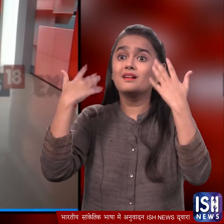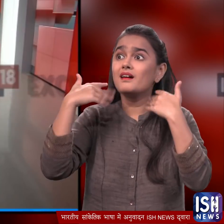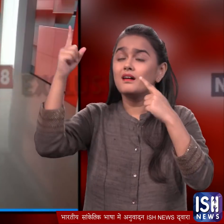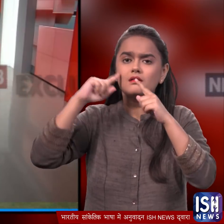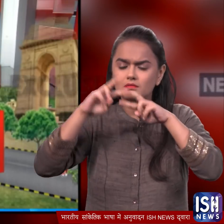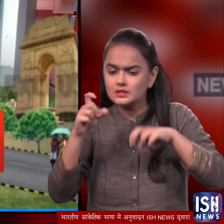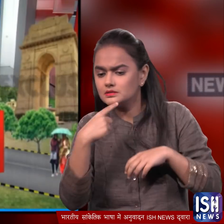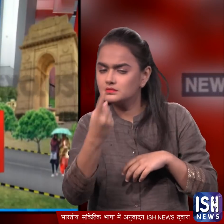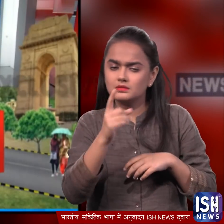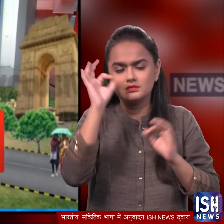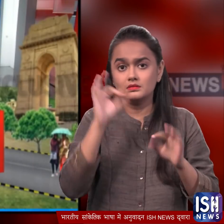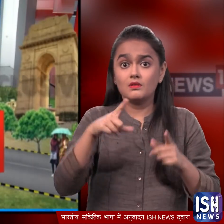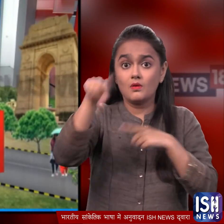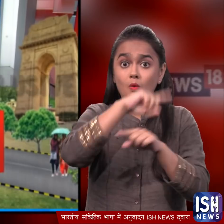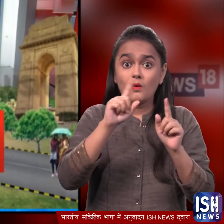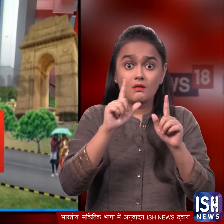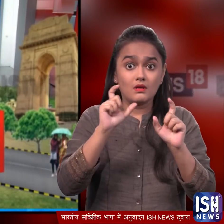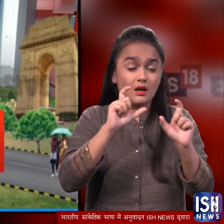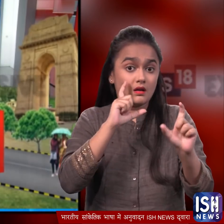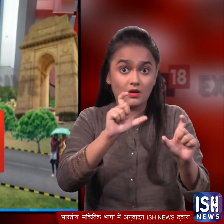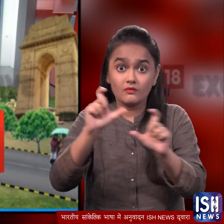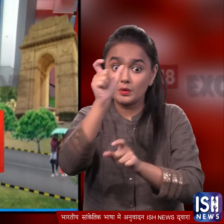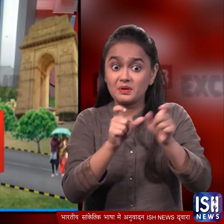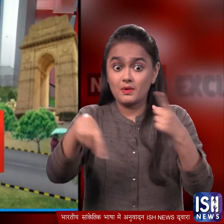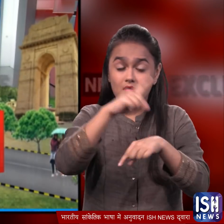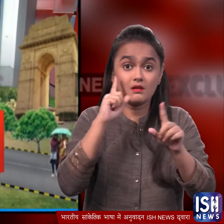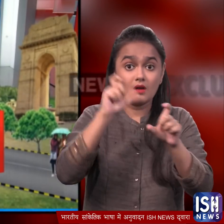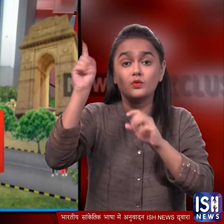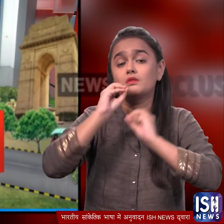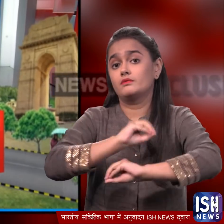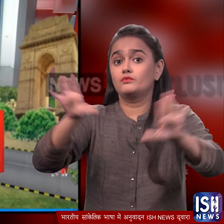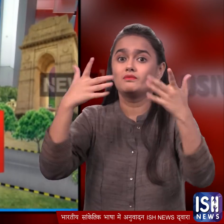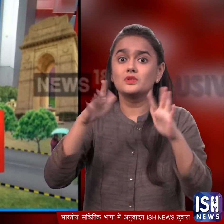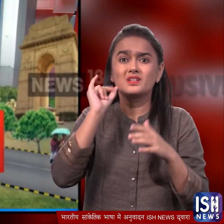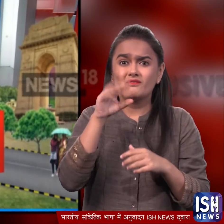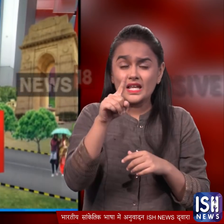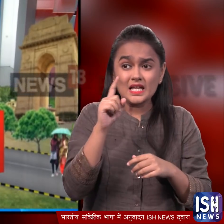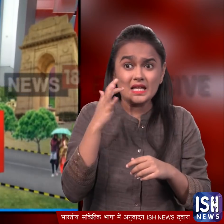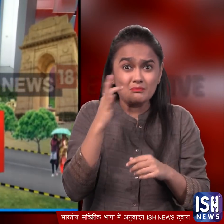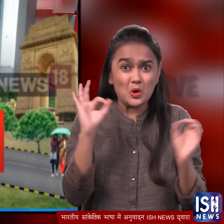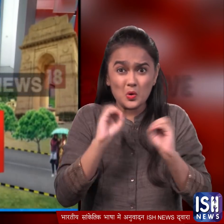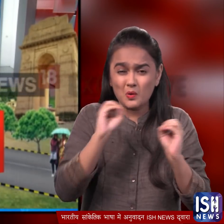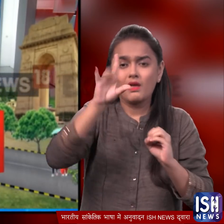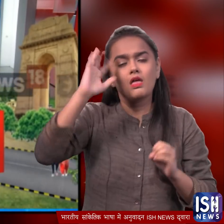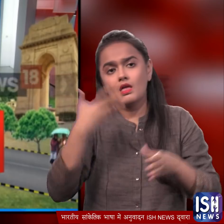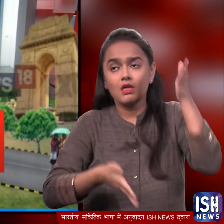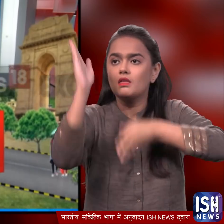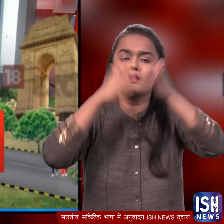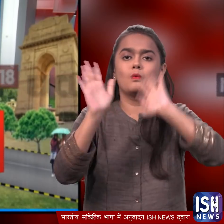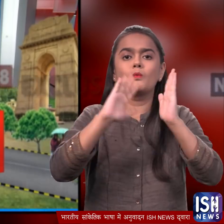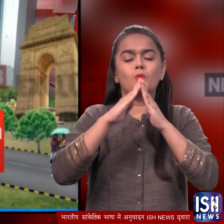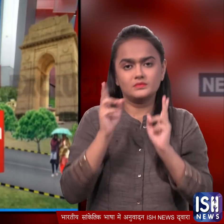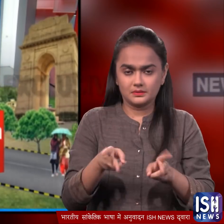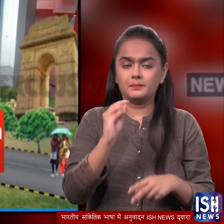तौर पर दिल्ली एनसीआर में ऑरेंज अलर्ट जारी किया है, यानी कि लोगों को सावधान रहना चाहिए और बिना जरूरत यहां वहां जाने से बचना चाहिए।